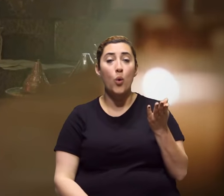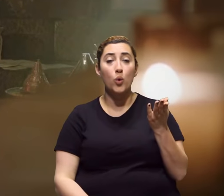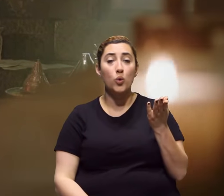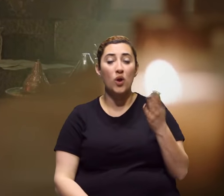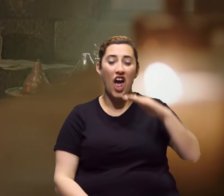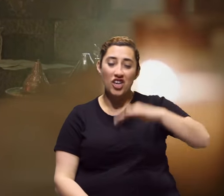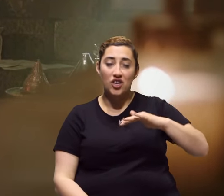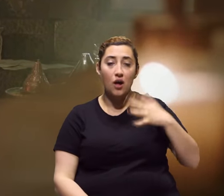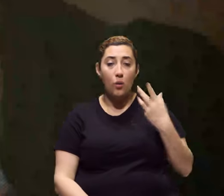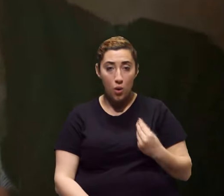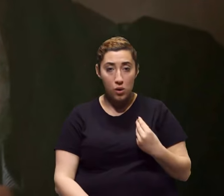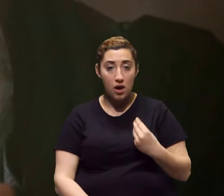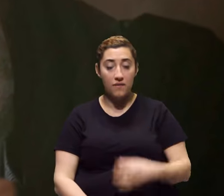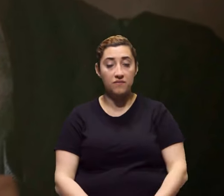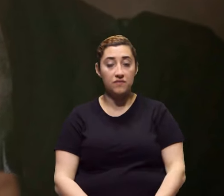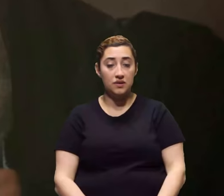alçakta dura,